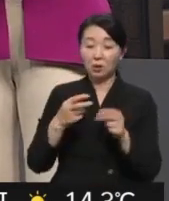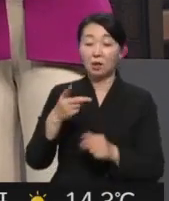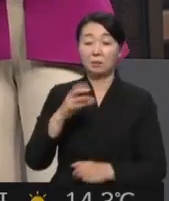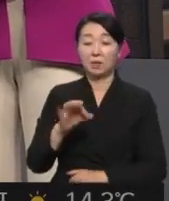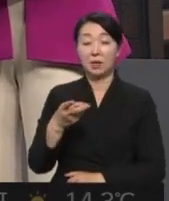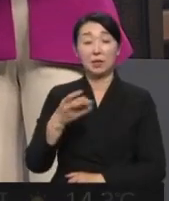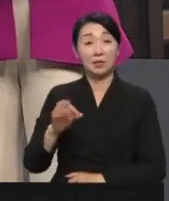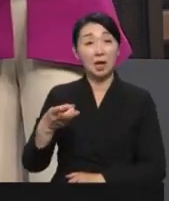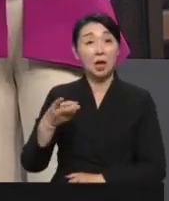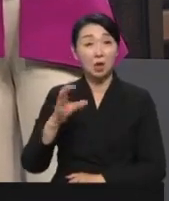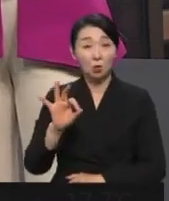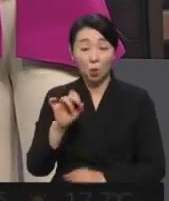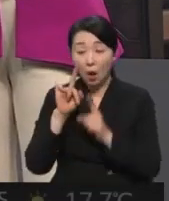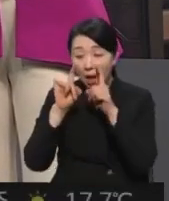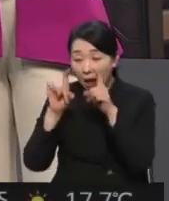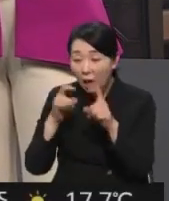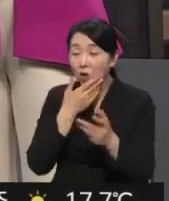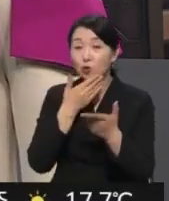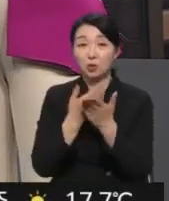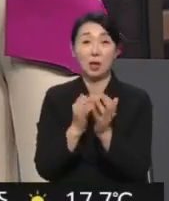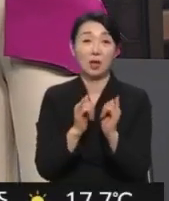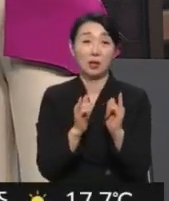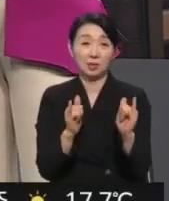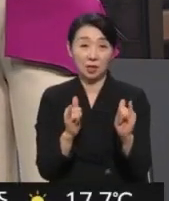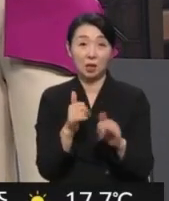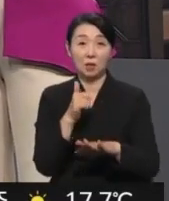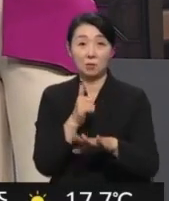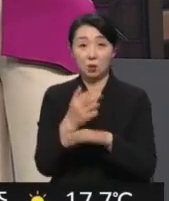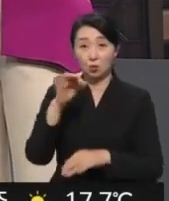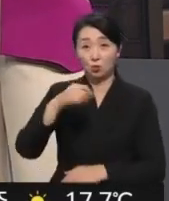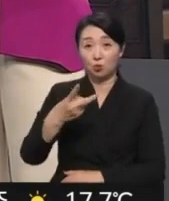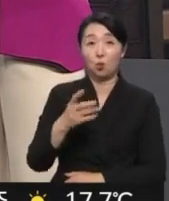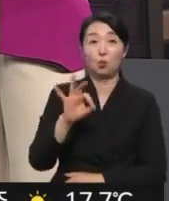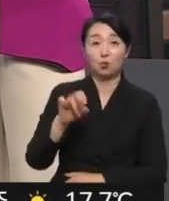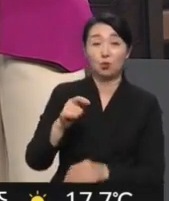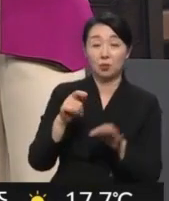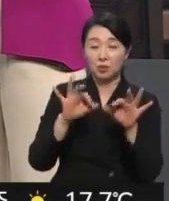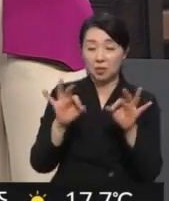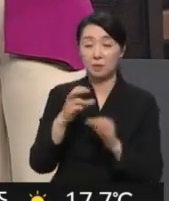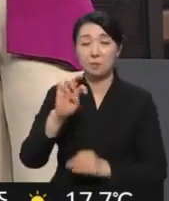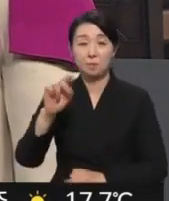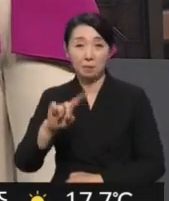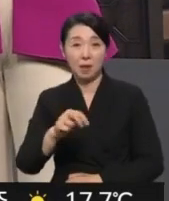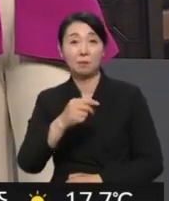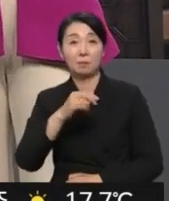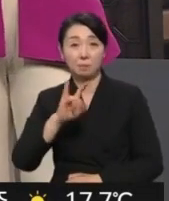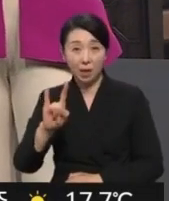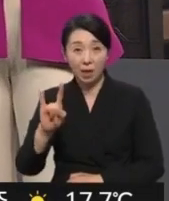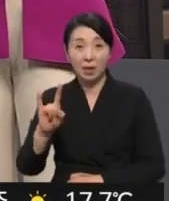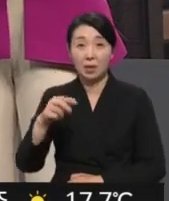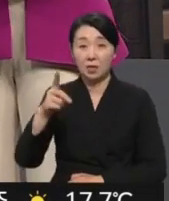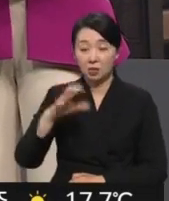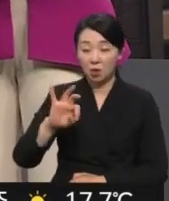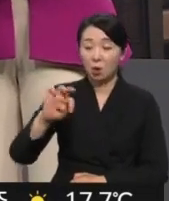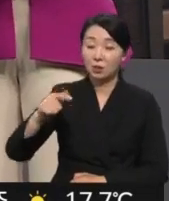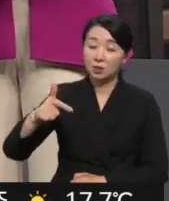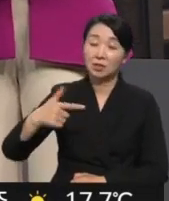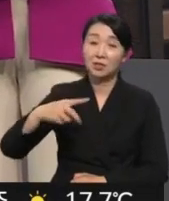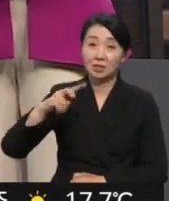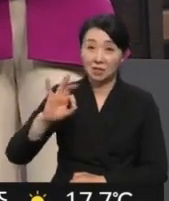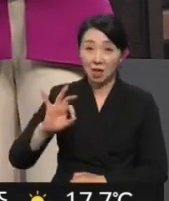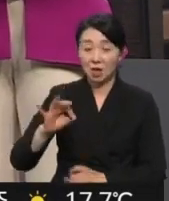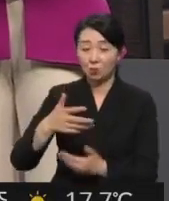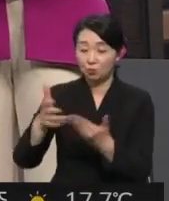핵심 인물로 이 유동규 전 본부장, 김만배 씨, 또 정진상 부실장과 김용 부원장이 지목이 됐던 발언